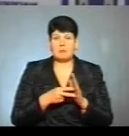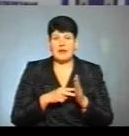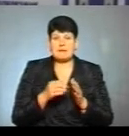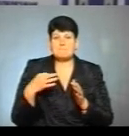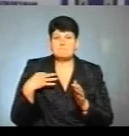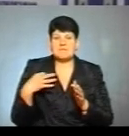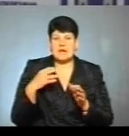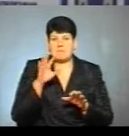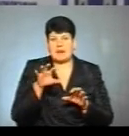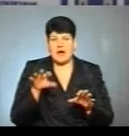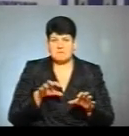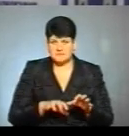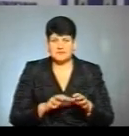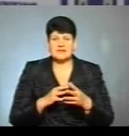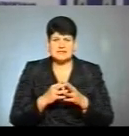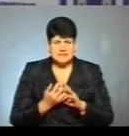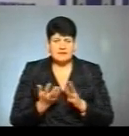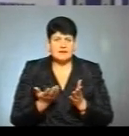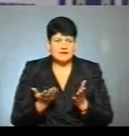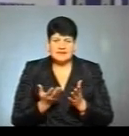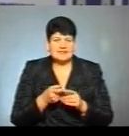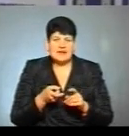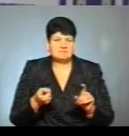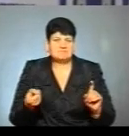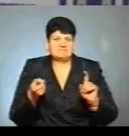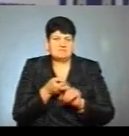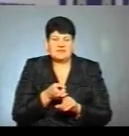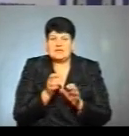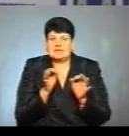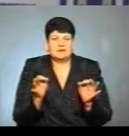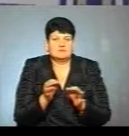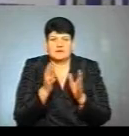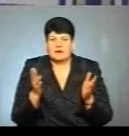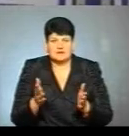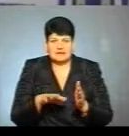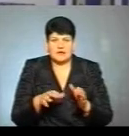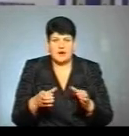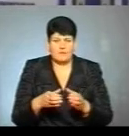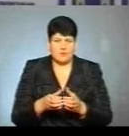є частина населених пунктів, які не віднесені до жодної з об'єднаних